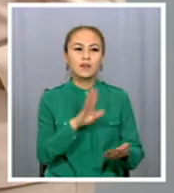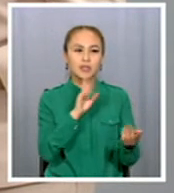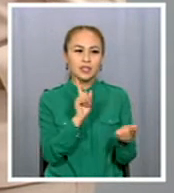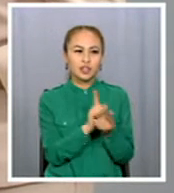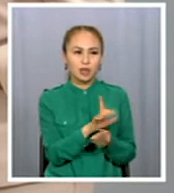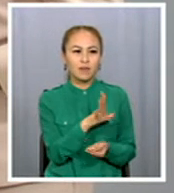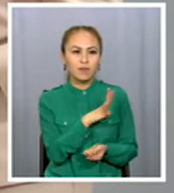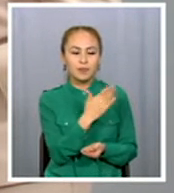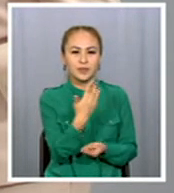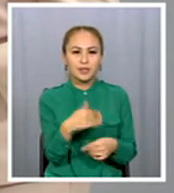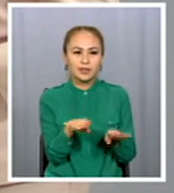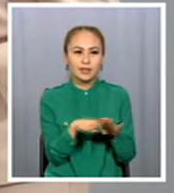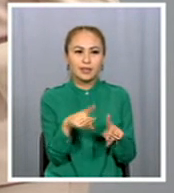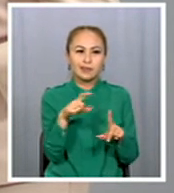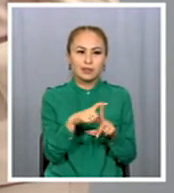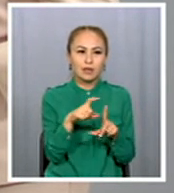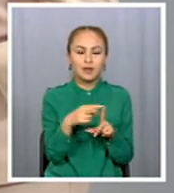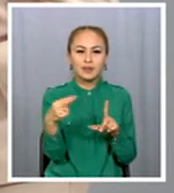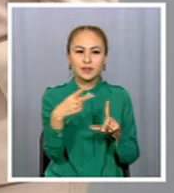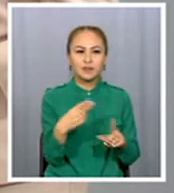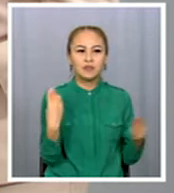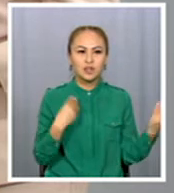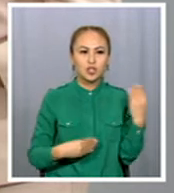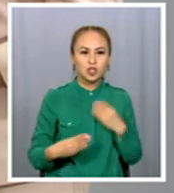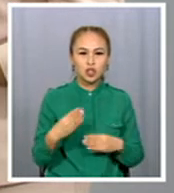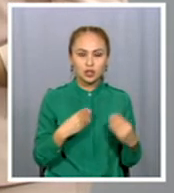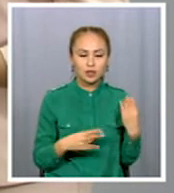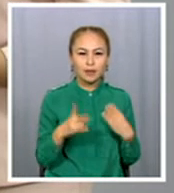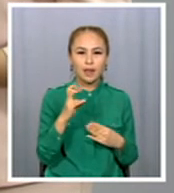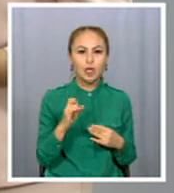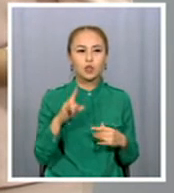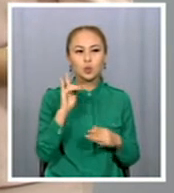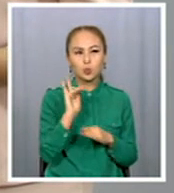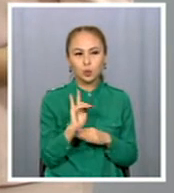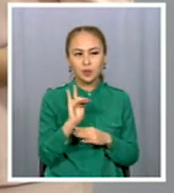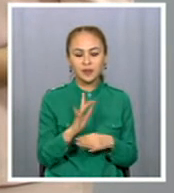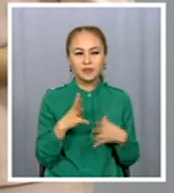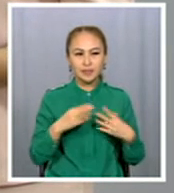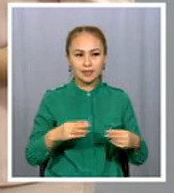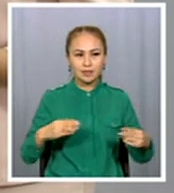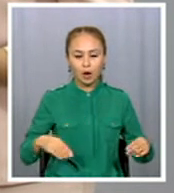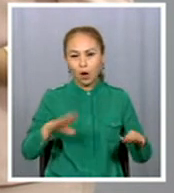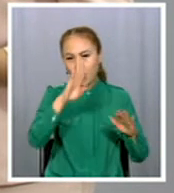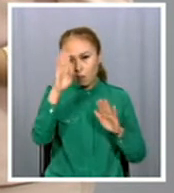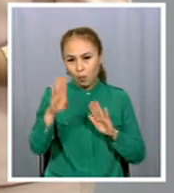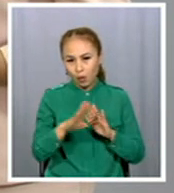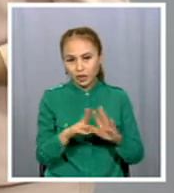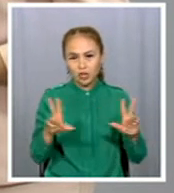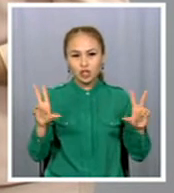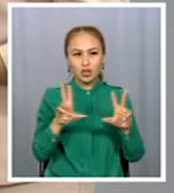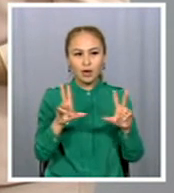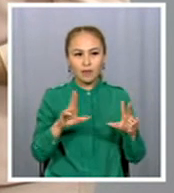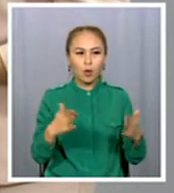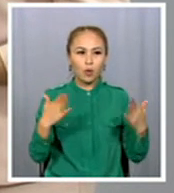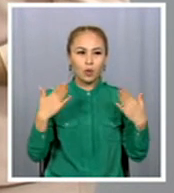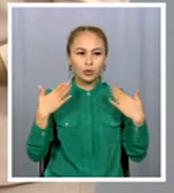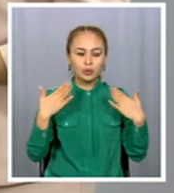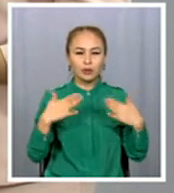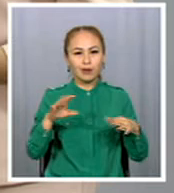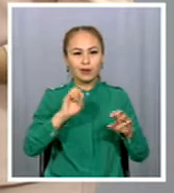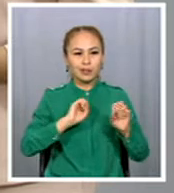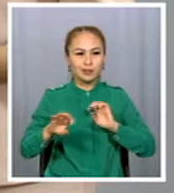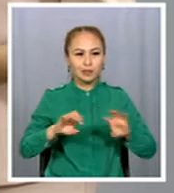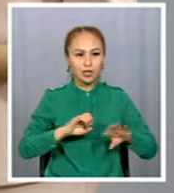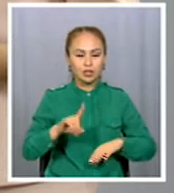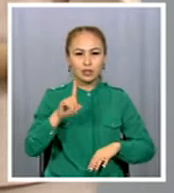Встречались ли вам эти слова в тексте? Вещи, на стуле, весна, под шкафом, отдых. Растеряша